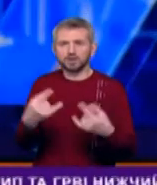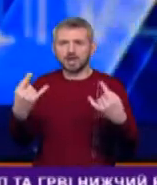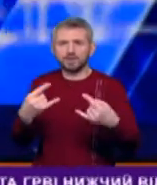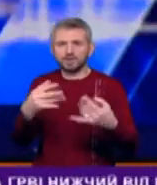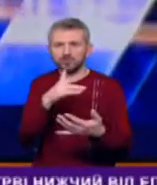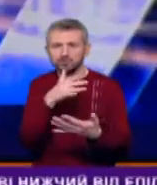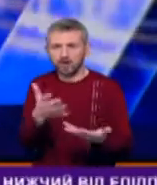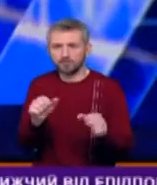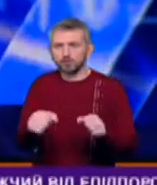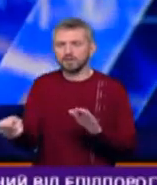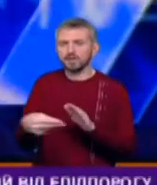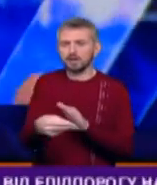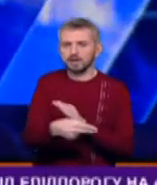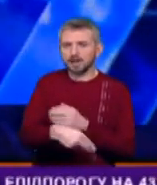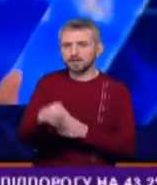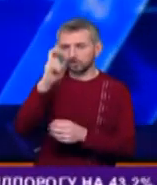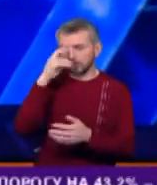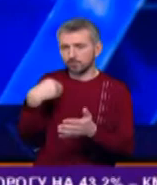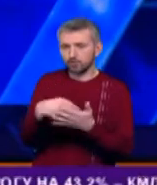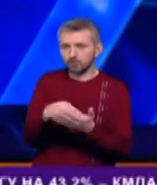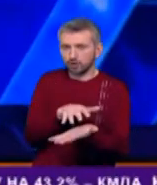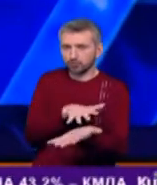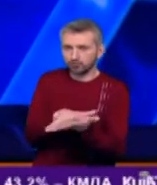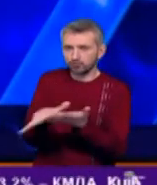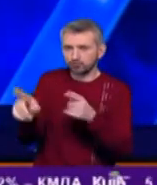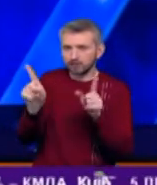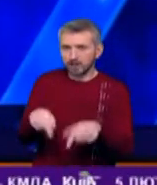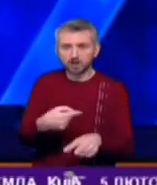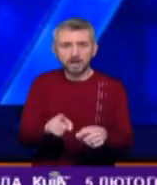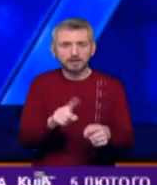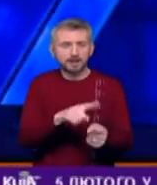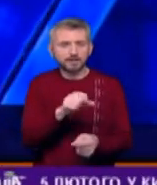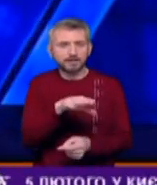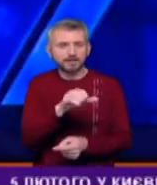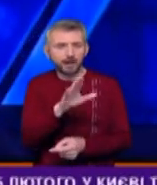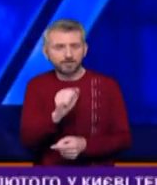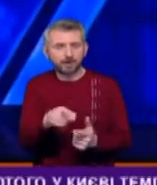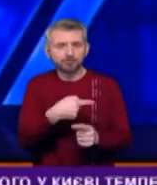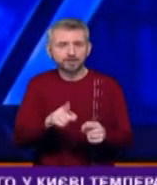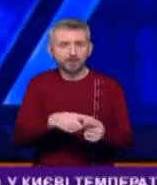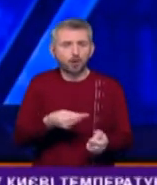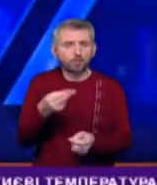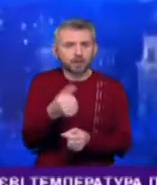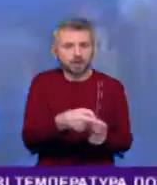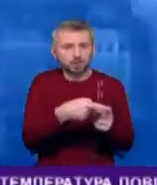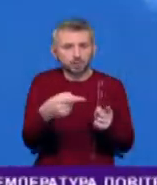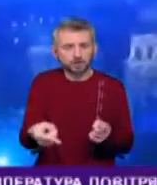на можливості агітації, тобто з державного бюджету великі кошти витрачаються. Це що, застава чи це оплата